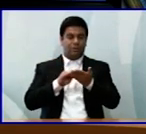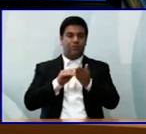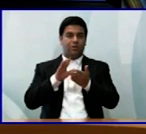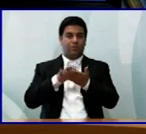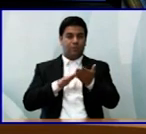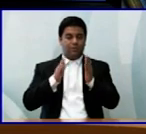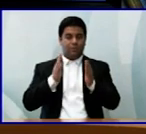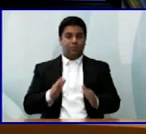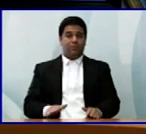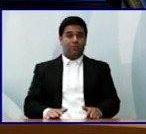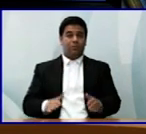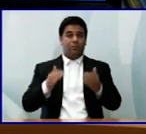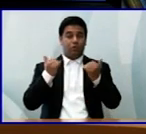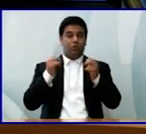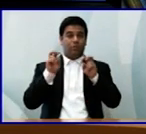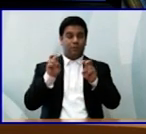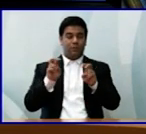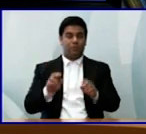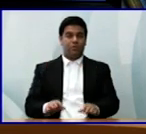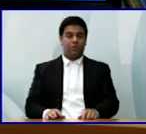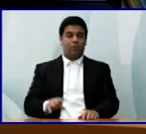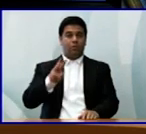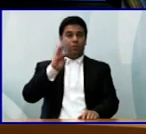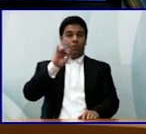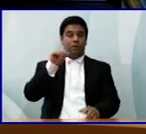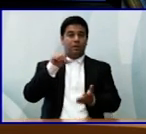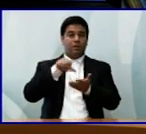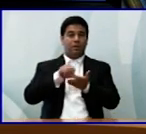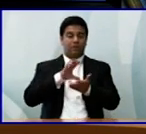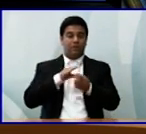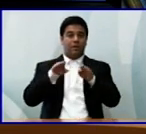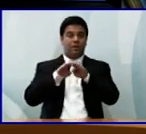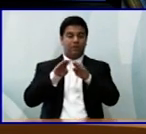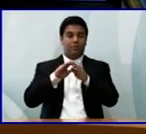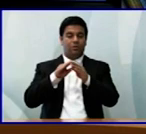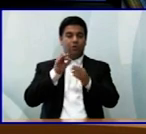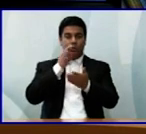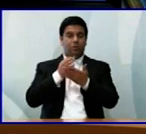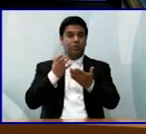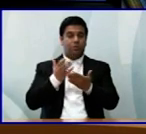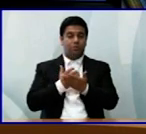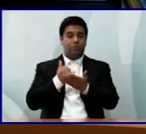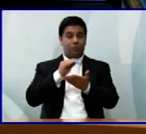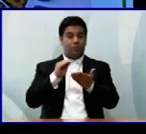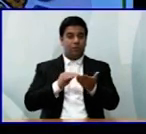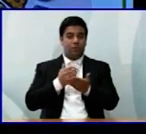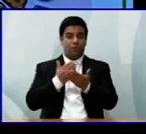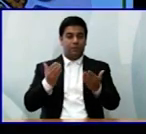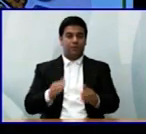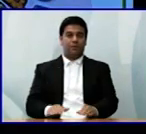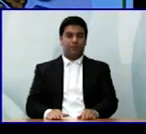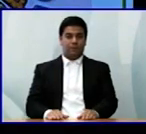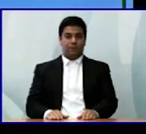ettiramiz. Bugungi mavzuimiz modul qatnashgan tenglamalarni yechish. Yozib oling.